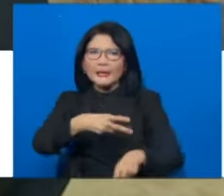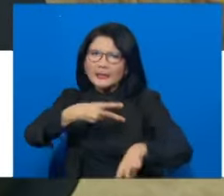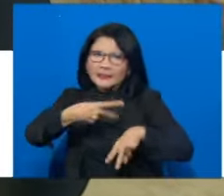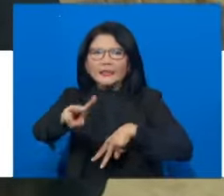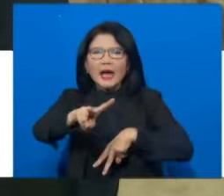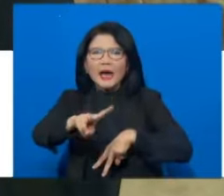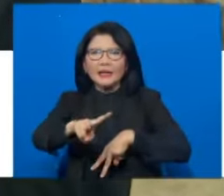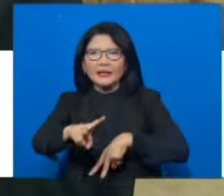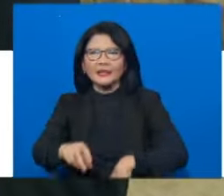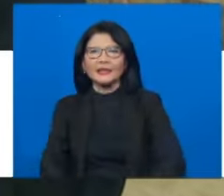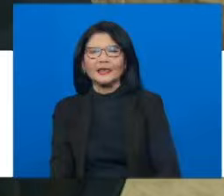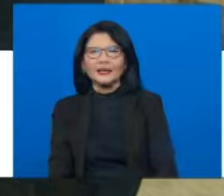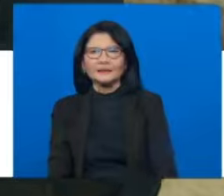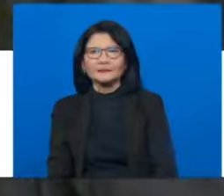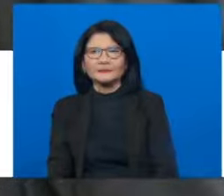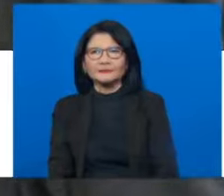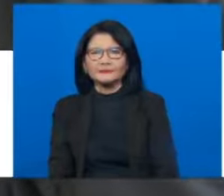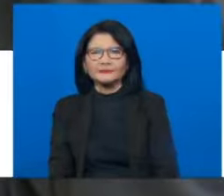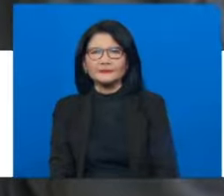tangkapan dan juga tangkisan